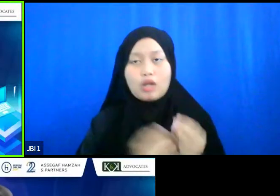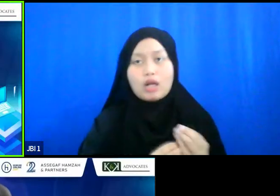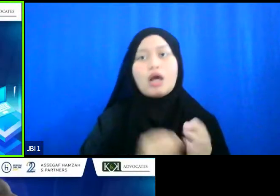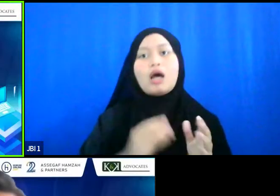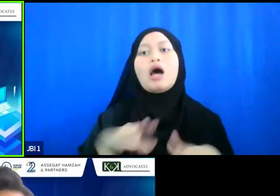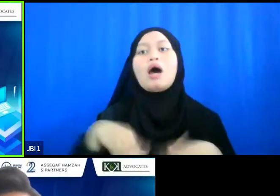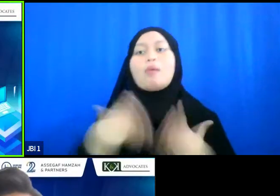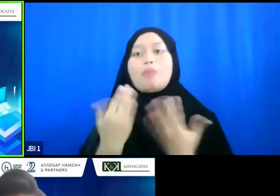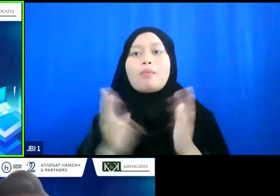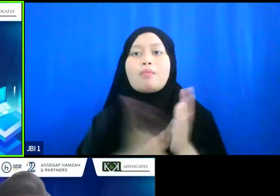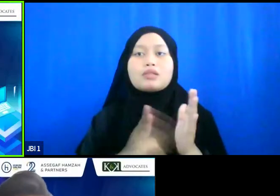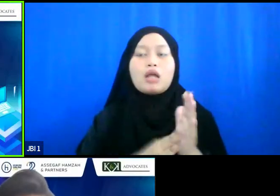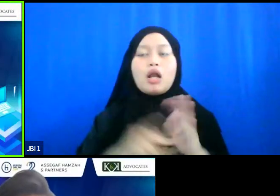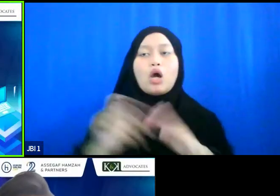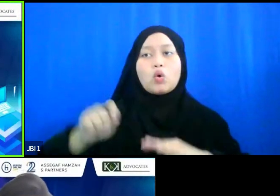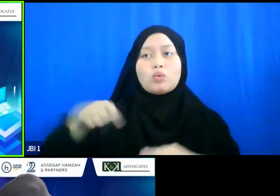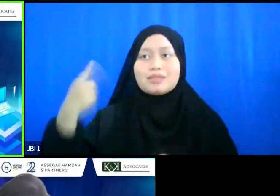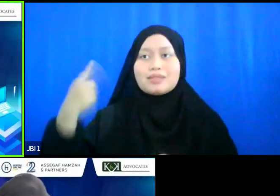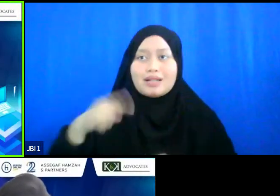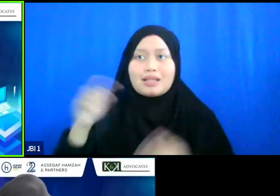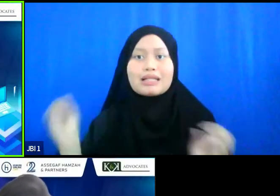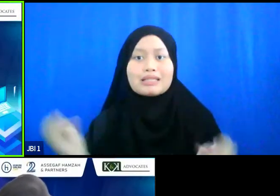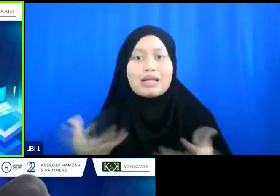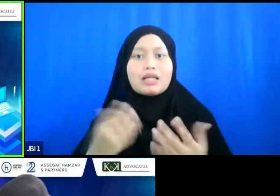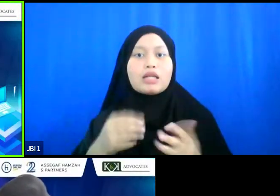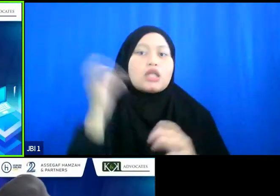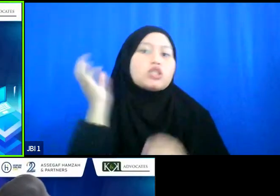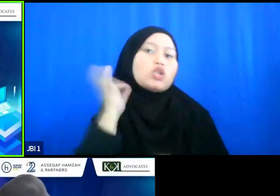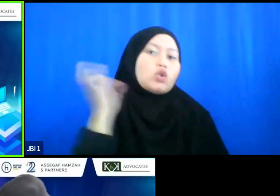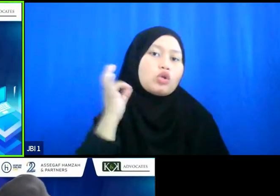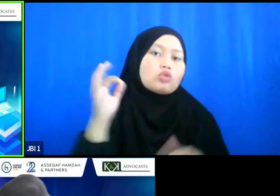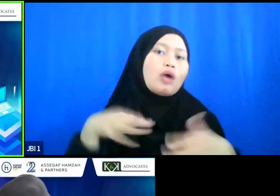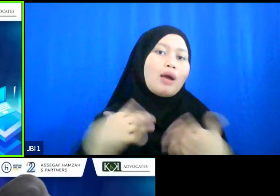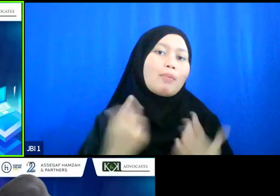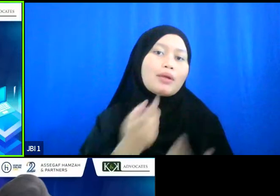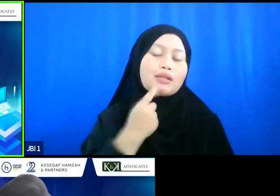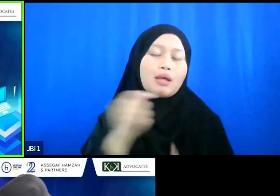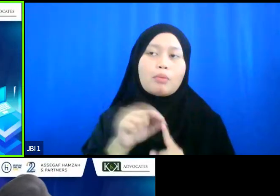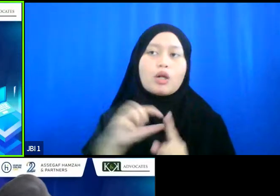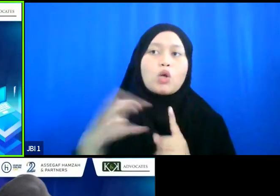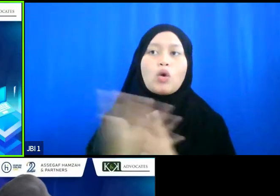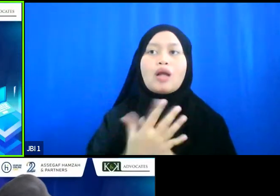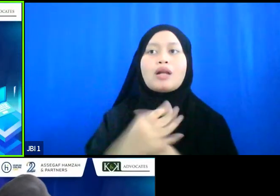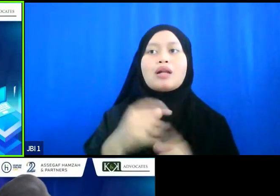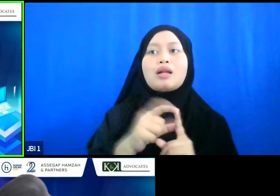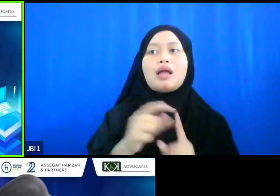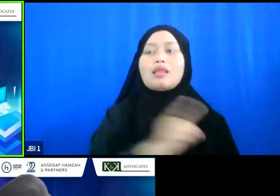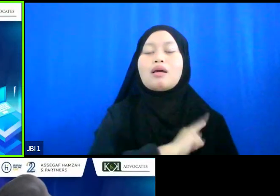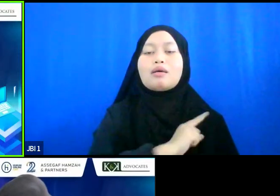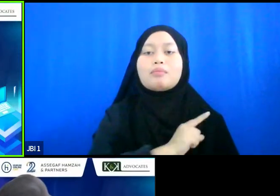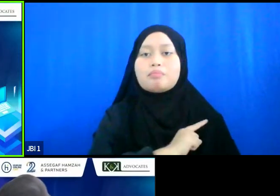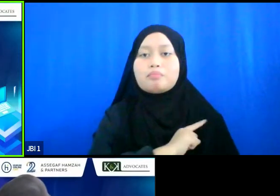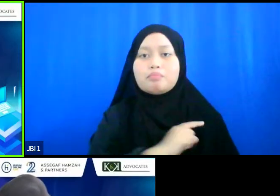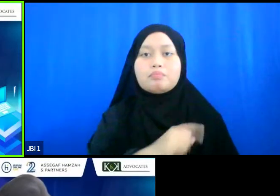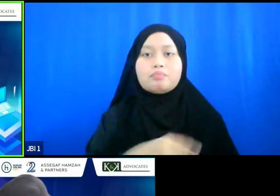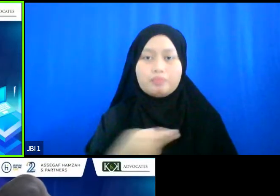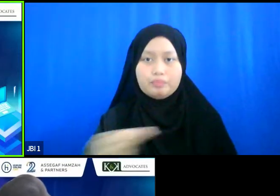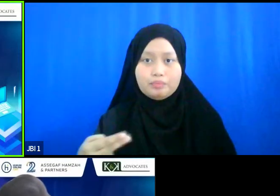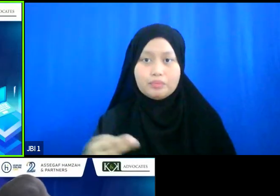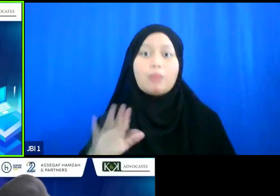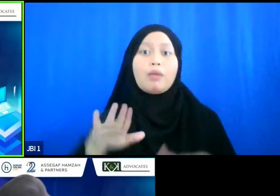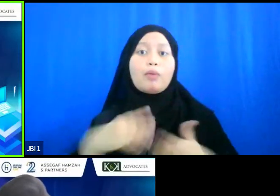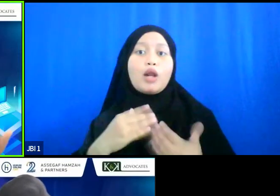hukum yang kerap terjadi resiko-resikonya apa aja terkait dengan perlindungan data di Indonesia dan bagaimana proses litigasi